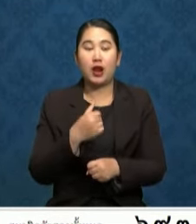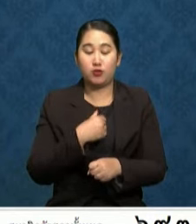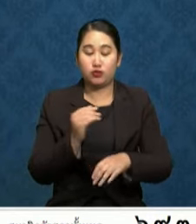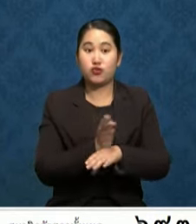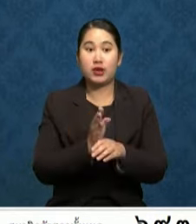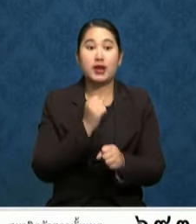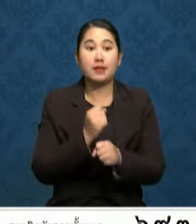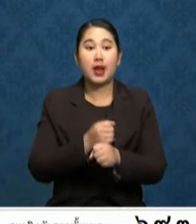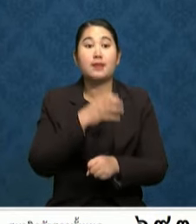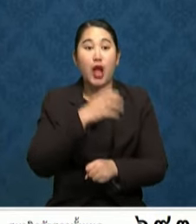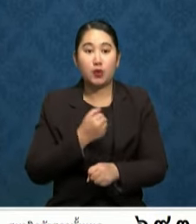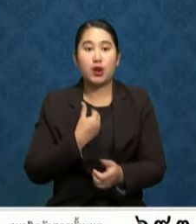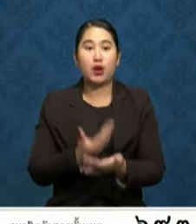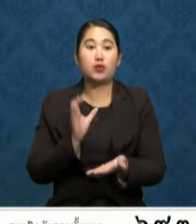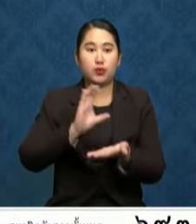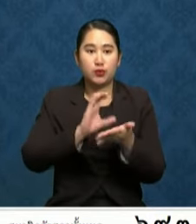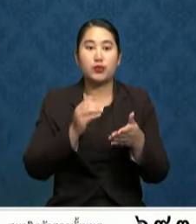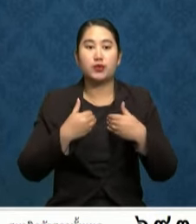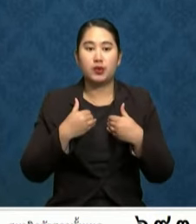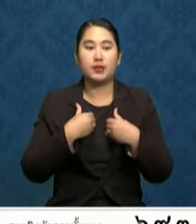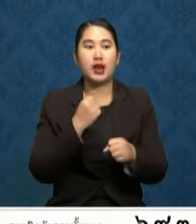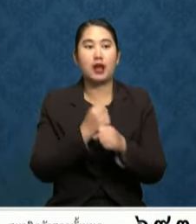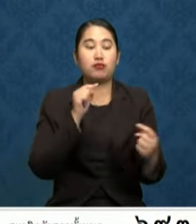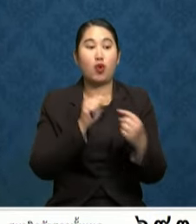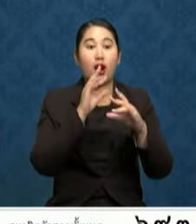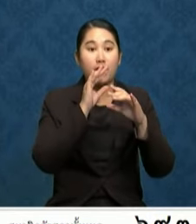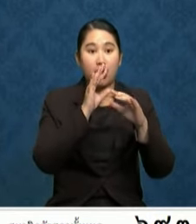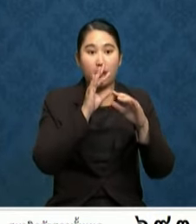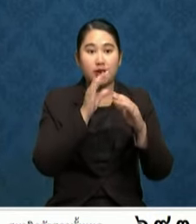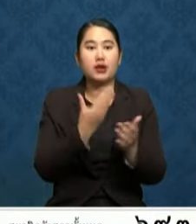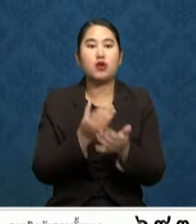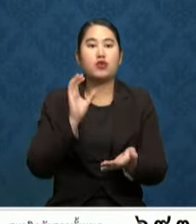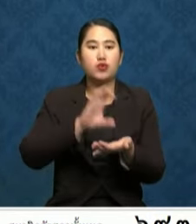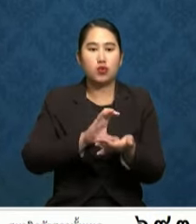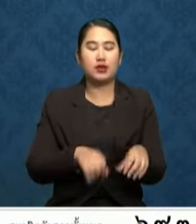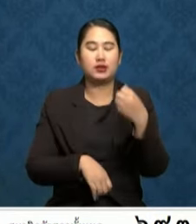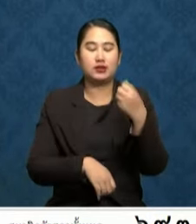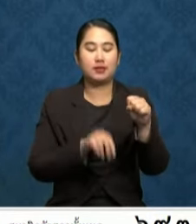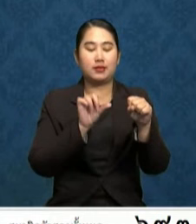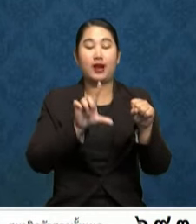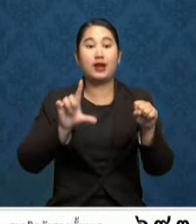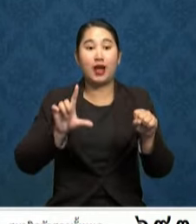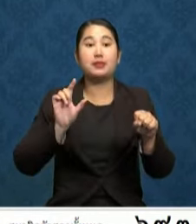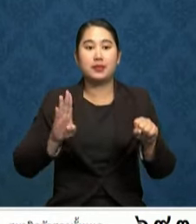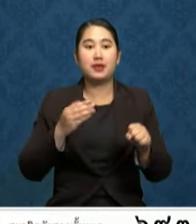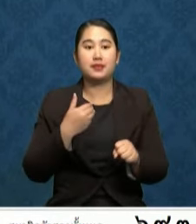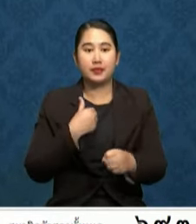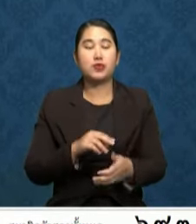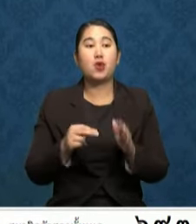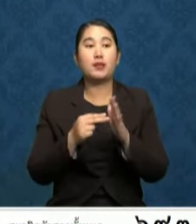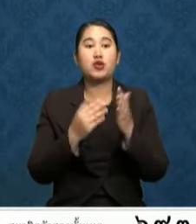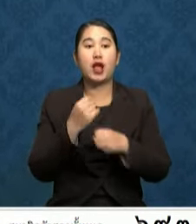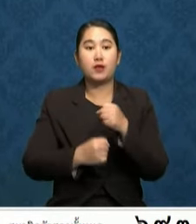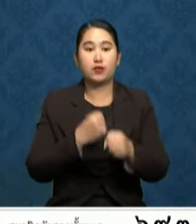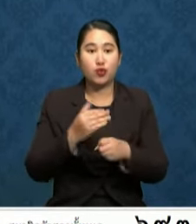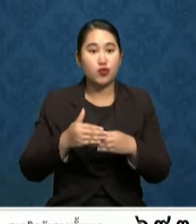ธุรกิจเก่าซึ่งลงทุนส่วนใหญ่ที่ eonซีบอร์ดแถวระยอลงทุนไปหลายสิบล้านล้านครับพวกนั้นยังมีอายุ